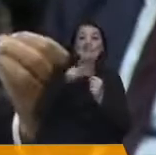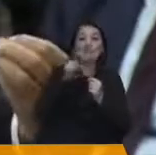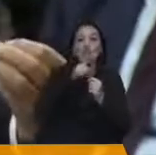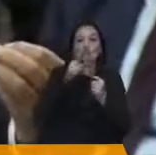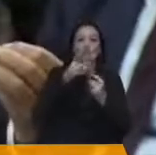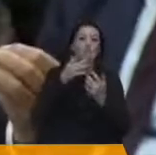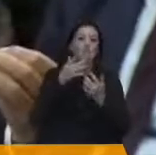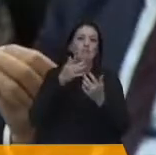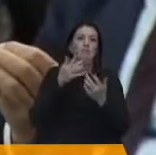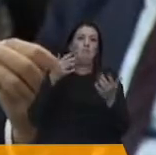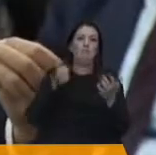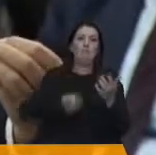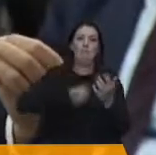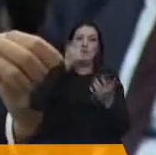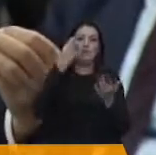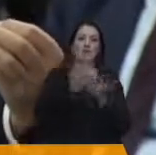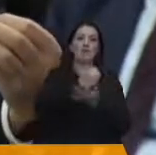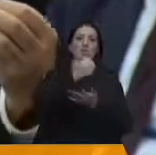iktidarsınız İstanbul'da.